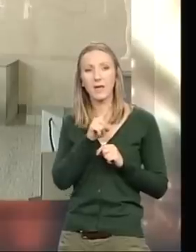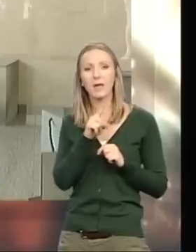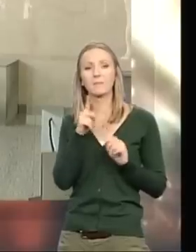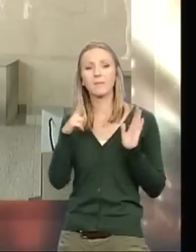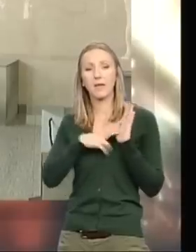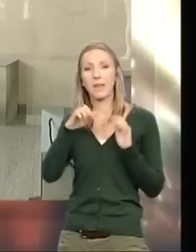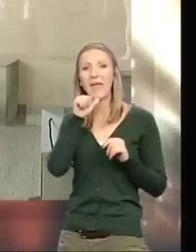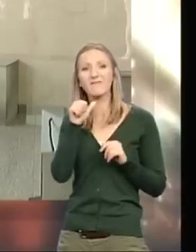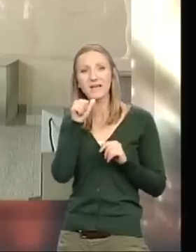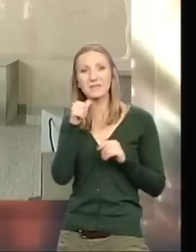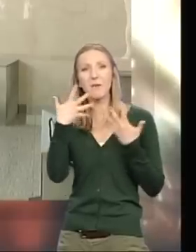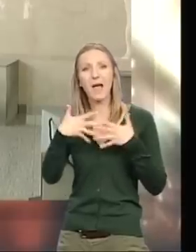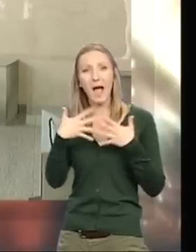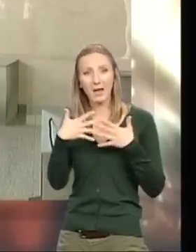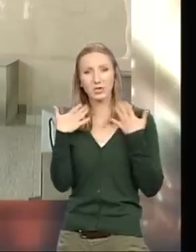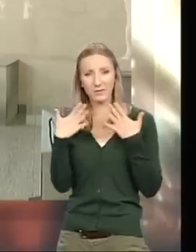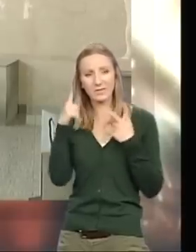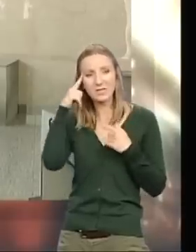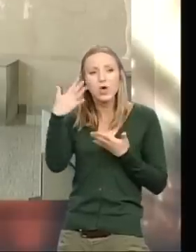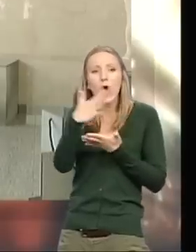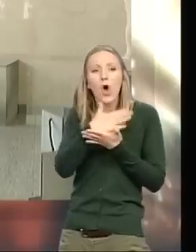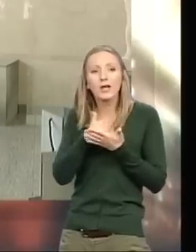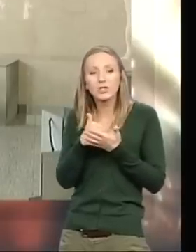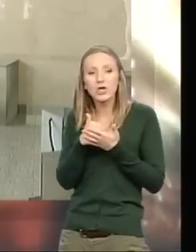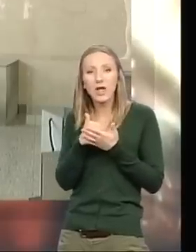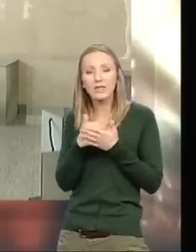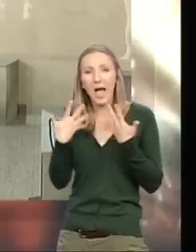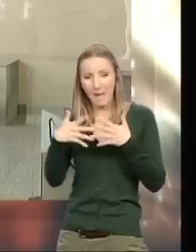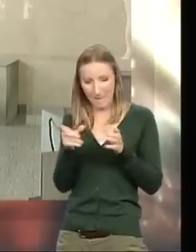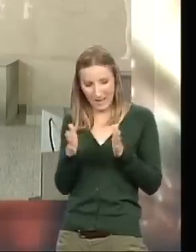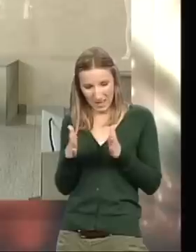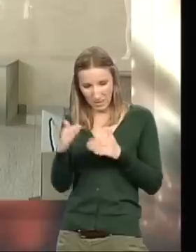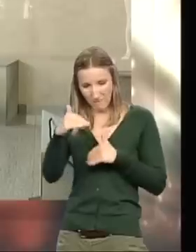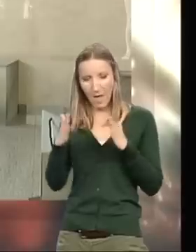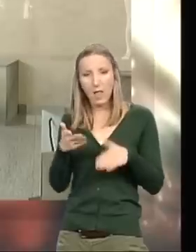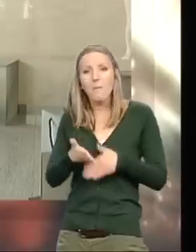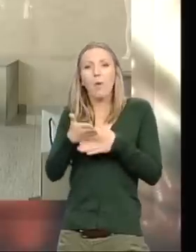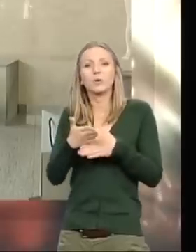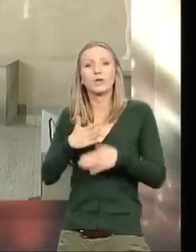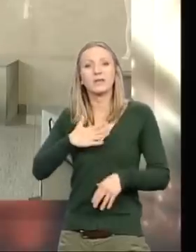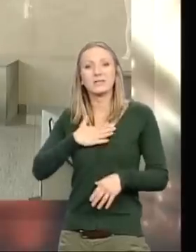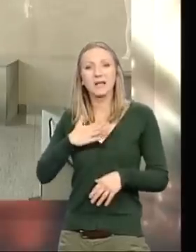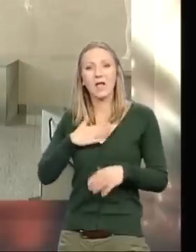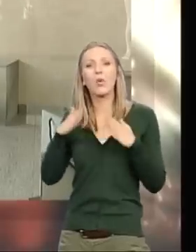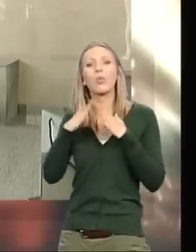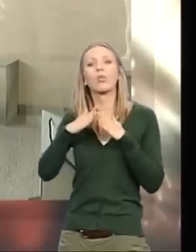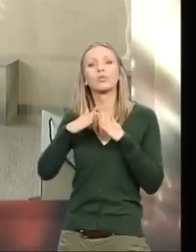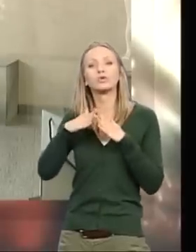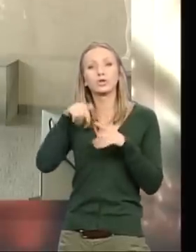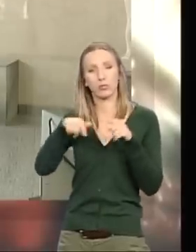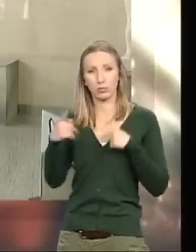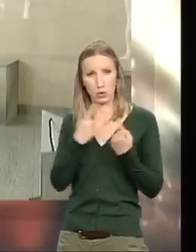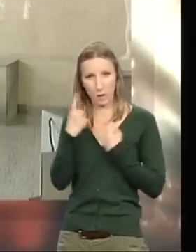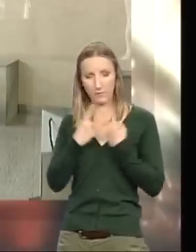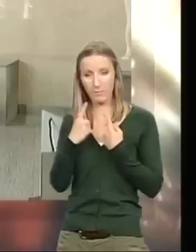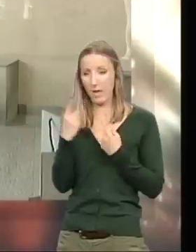mehaničke ventilacije, oblastno korišćenje malih aparata za podpomognuto disanje u kućnim uslovima. Iako je